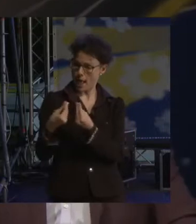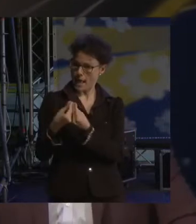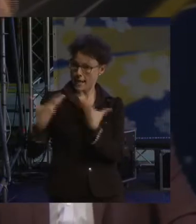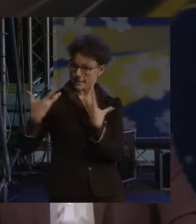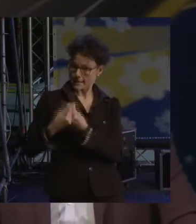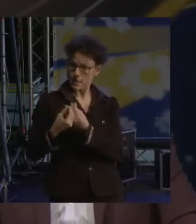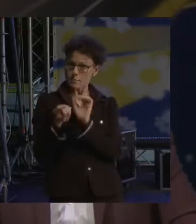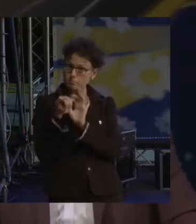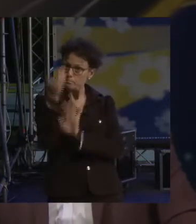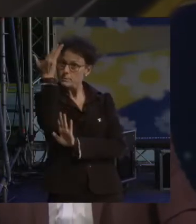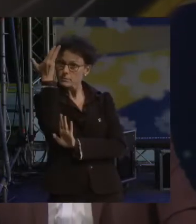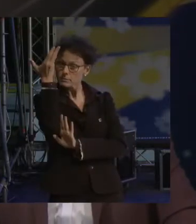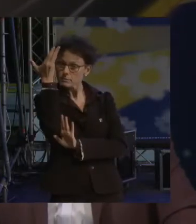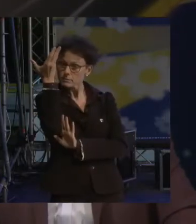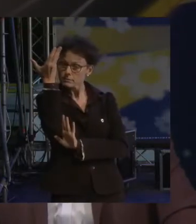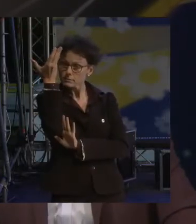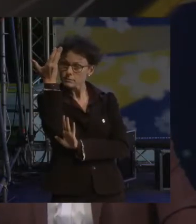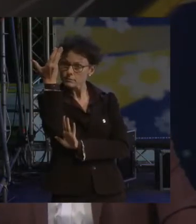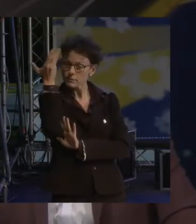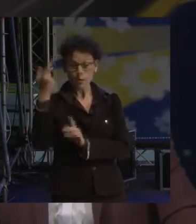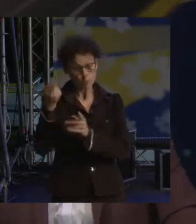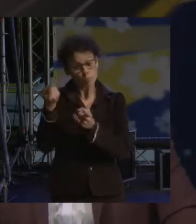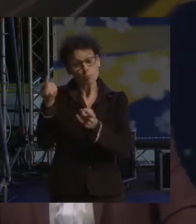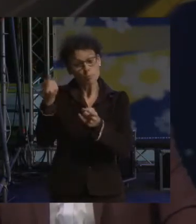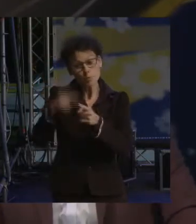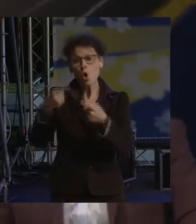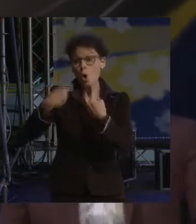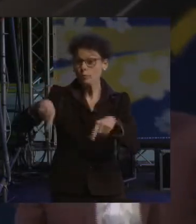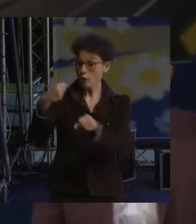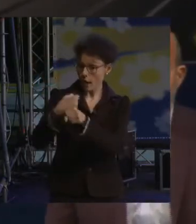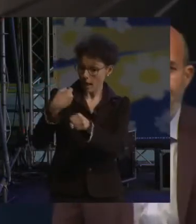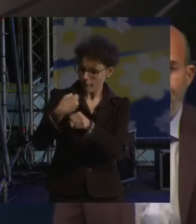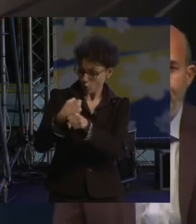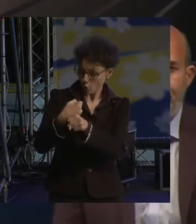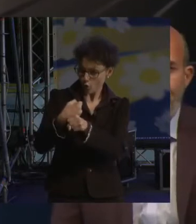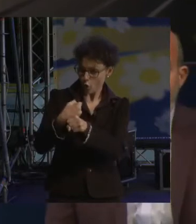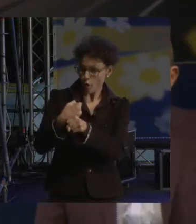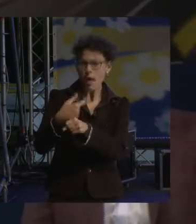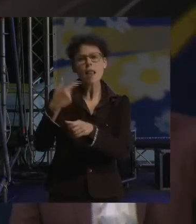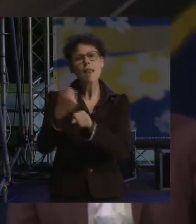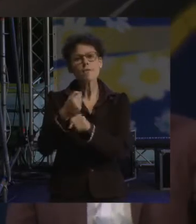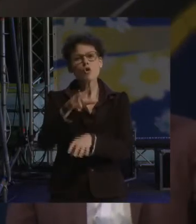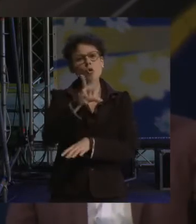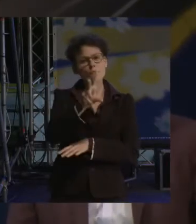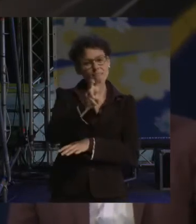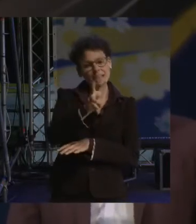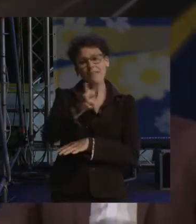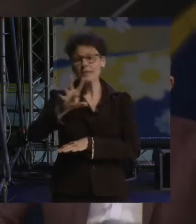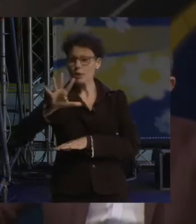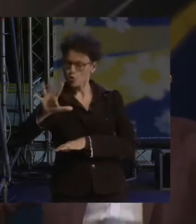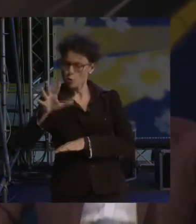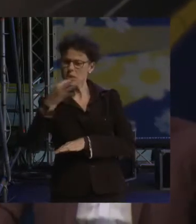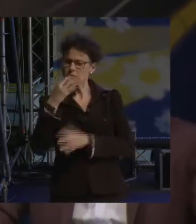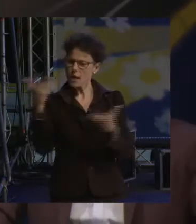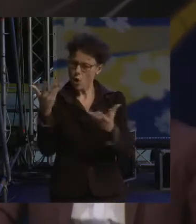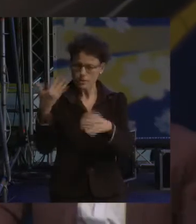ci è venuto in mente e poi con tutta la commissione lavoro lavoro 20 25 che vuol dire utilizzare un metodo